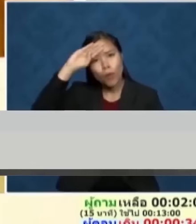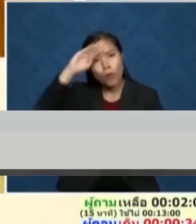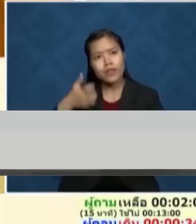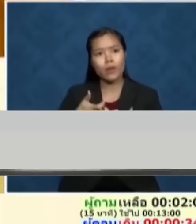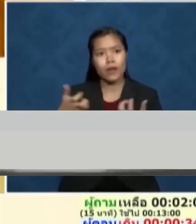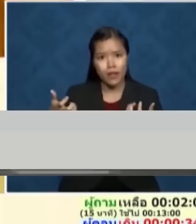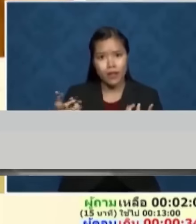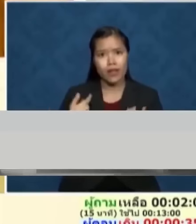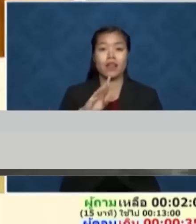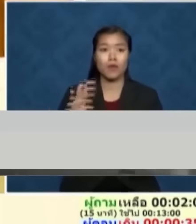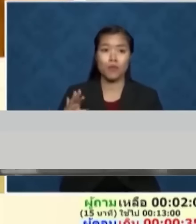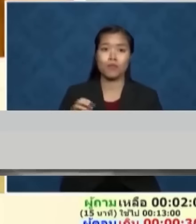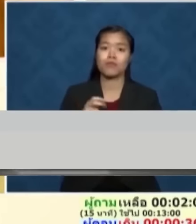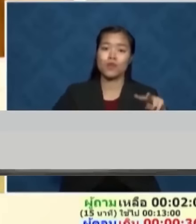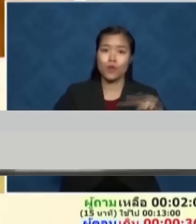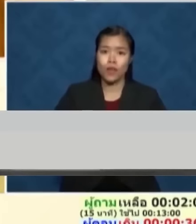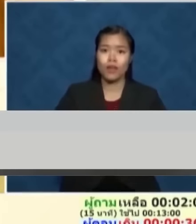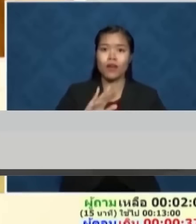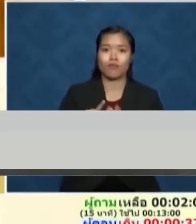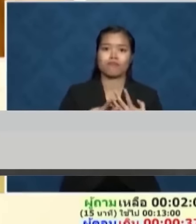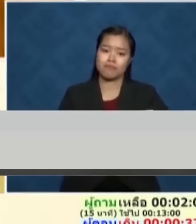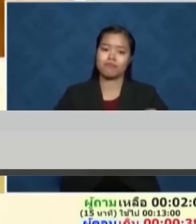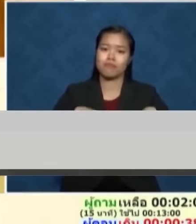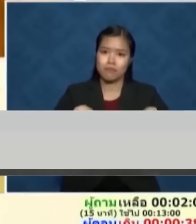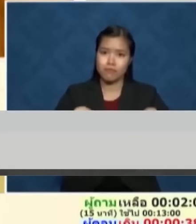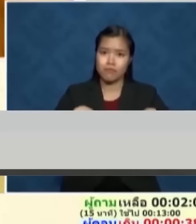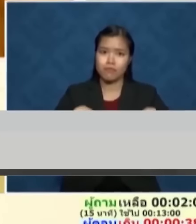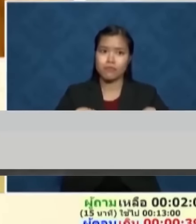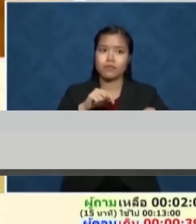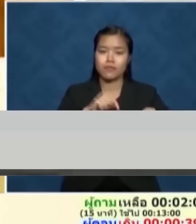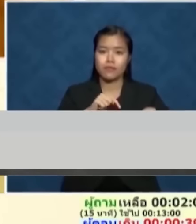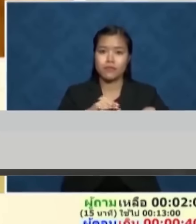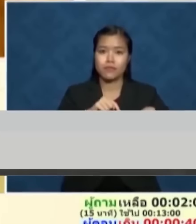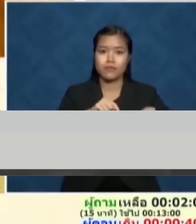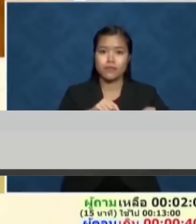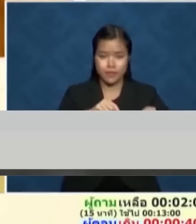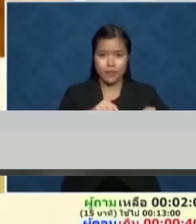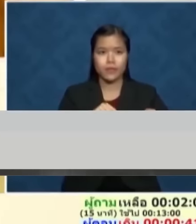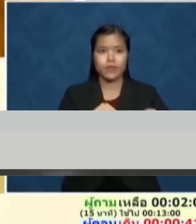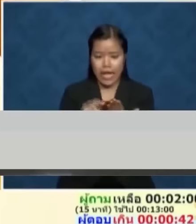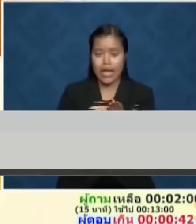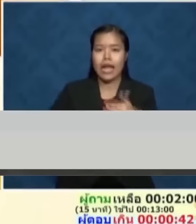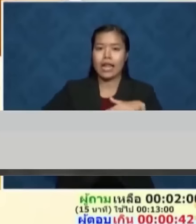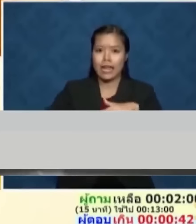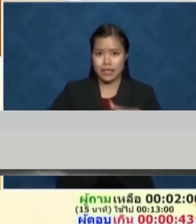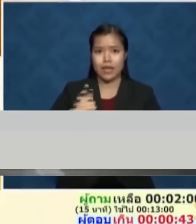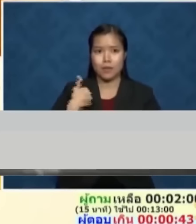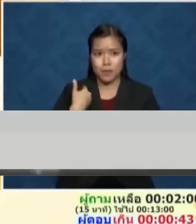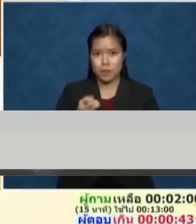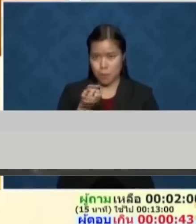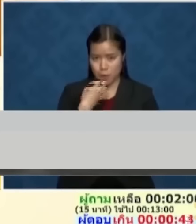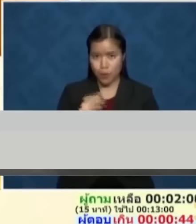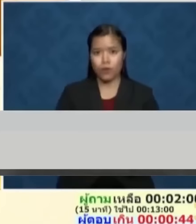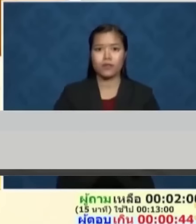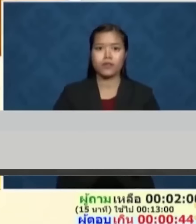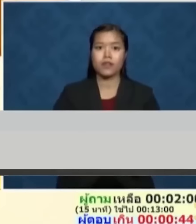การรักษาความปลอดภัยของราชทัณฑ์มีอันนี้คือสิ่งที่ได้รับการยืนยันจากเอกสารกรณีที่จะ